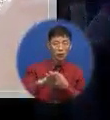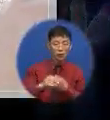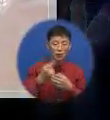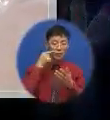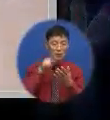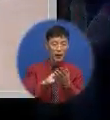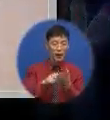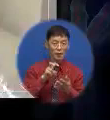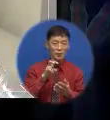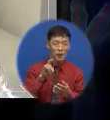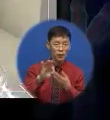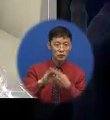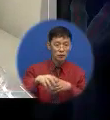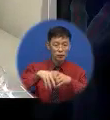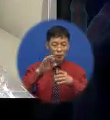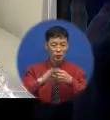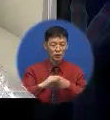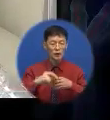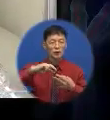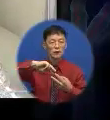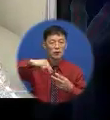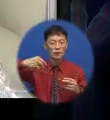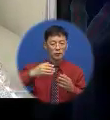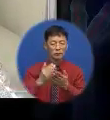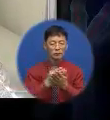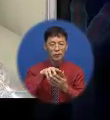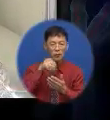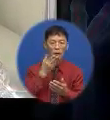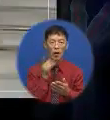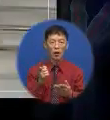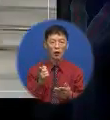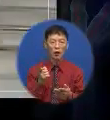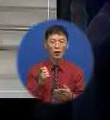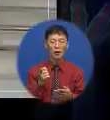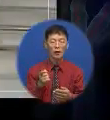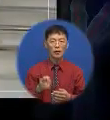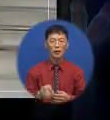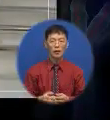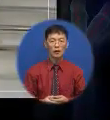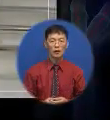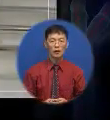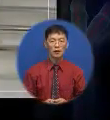막스노아에서 발굴한 매머드의 조직에서 DNA를 분리해내는 작업이다.